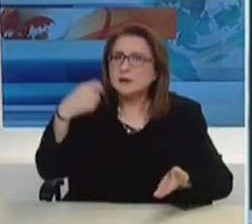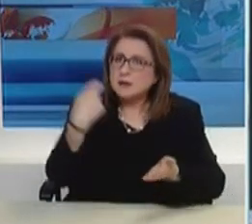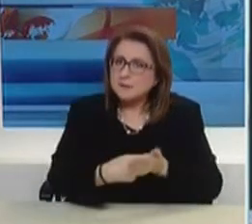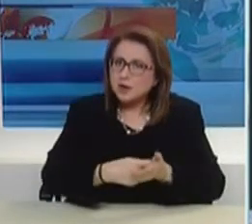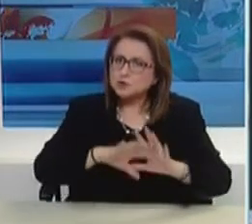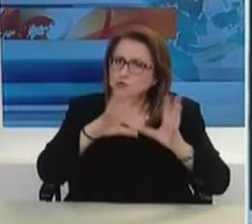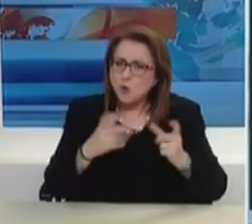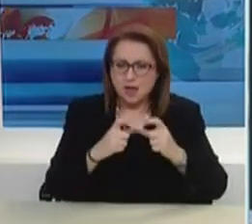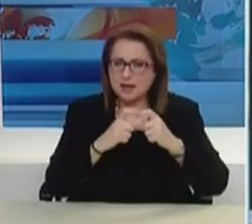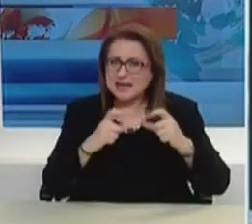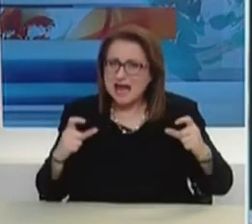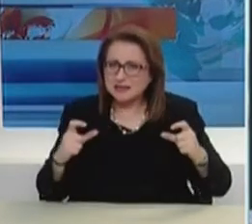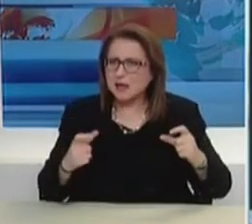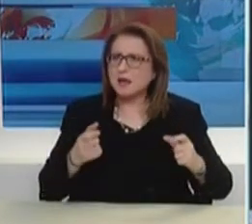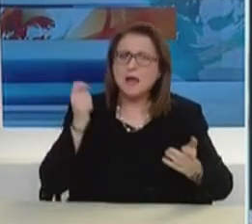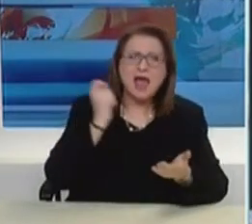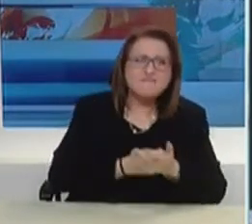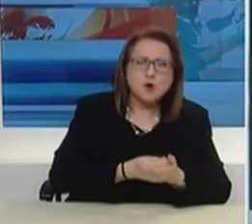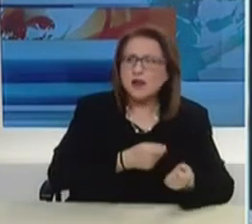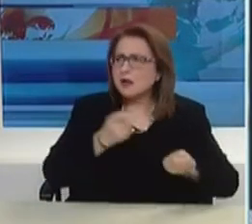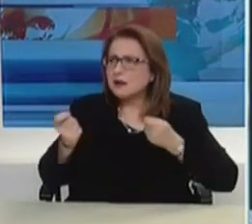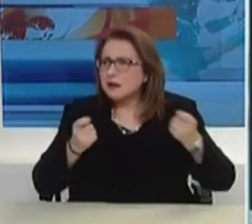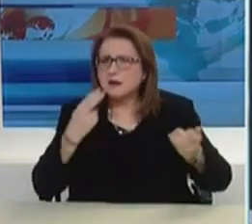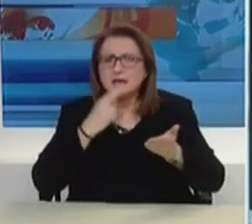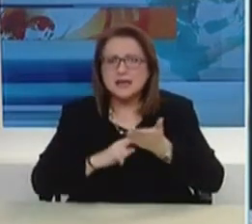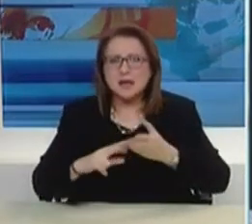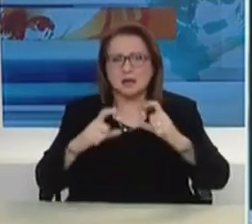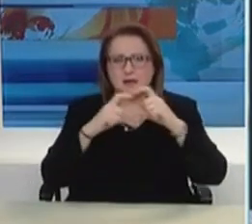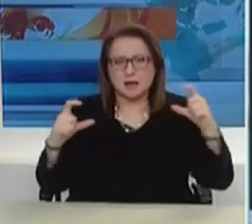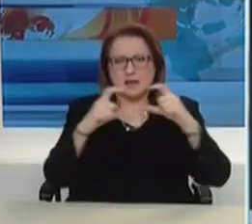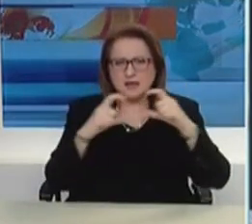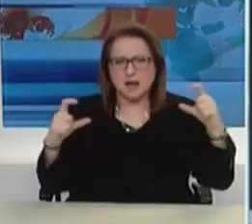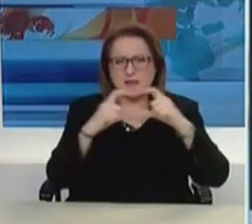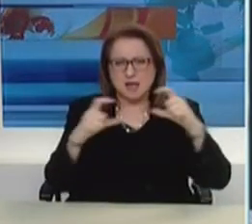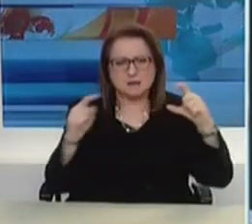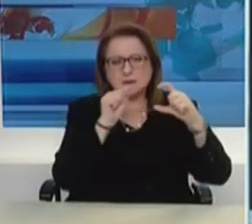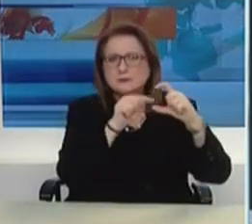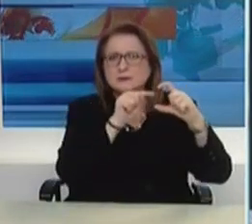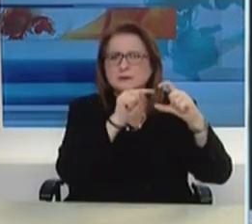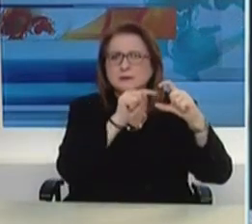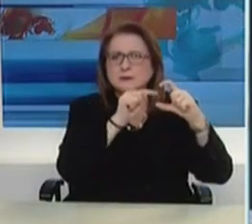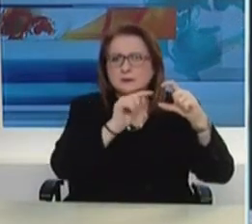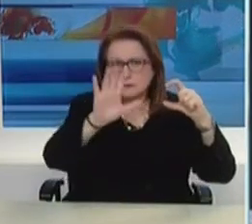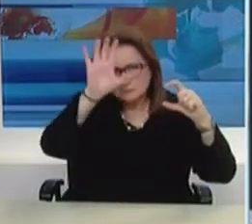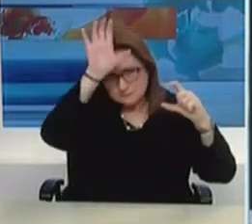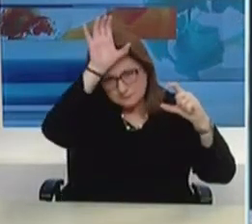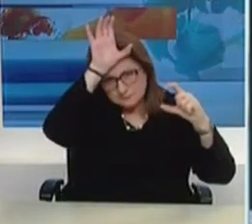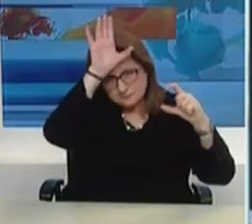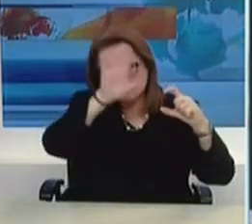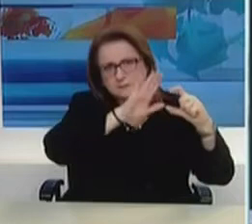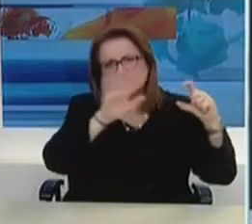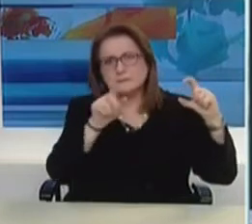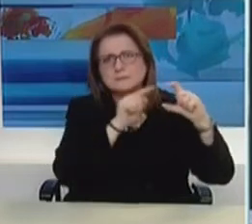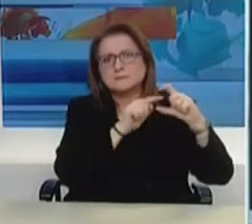υποχρεώσεις, έχει την κάρτα του. Να πληρώσει τις ασφαλιστικές του εισφορές, έχει την κάρτα του. Έχει τον προσωπικό του υπολογιστή. Οι